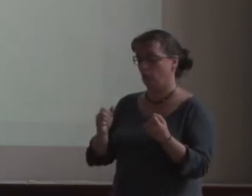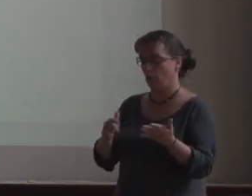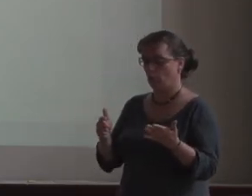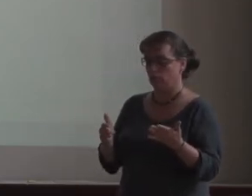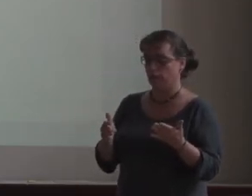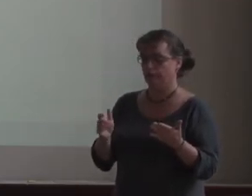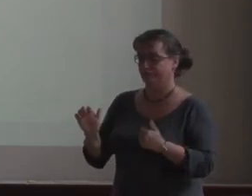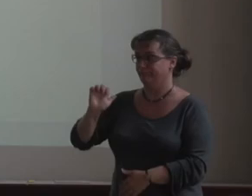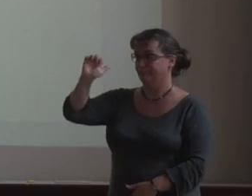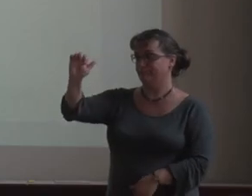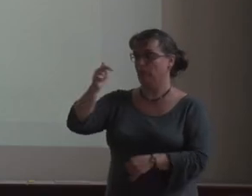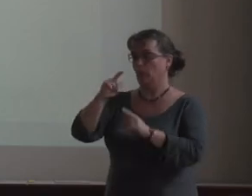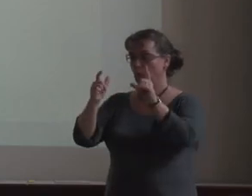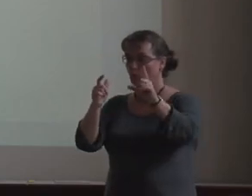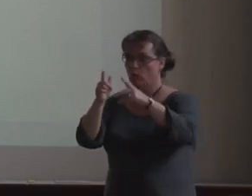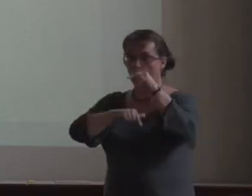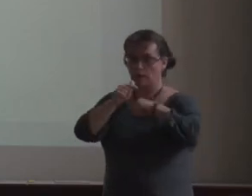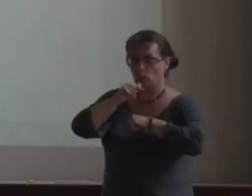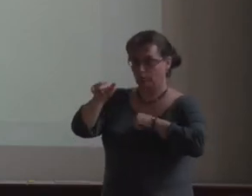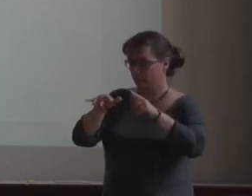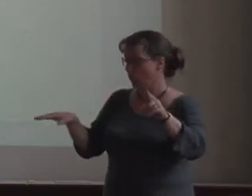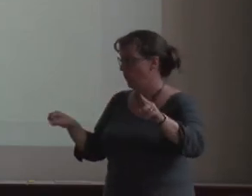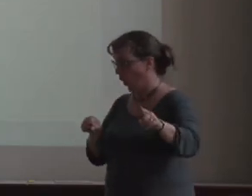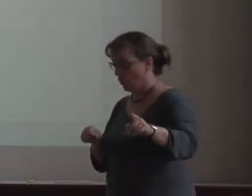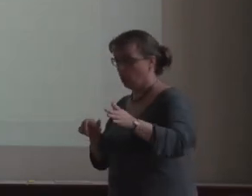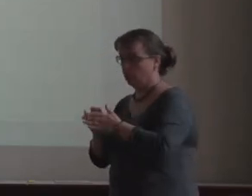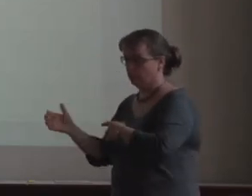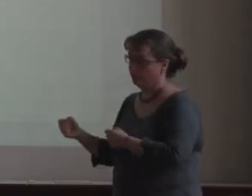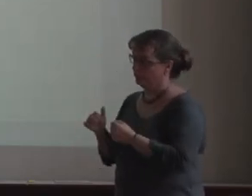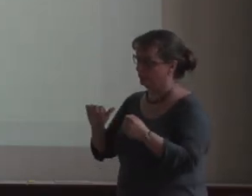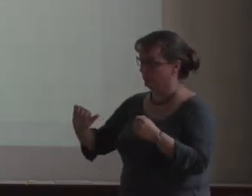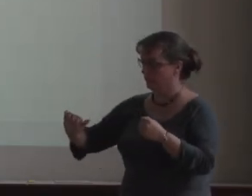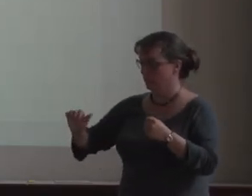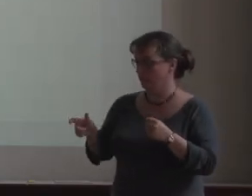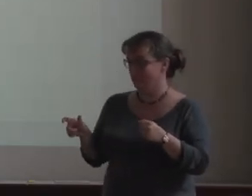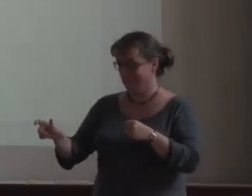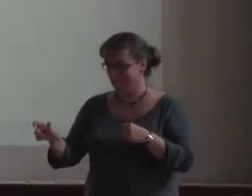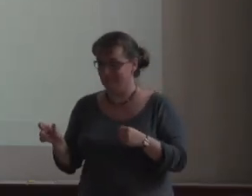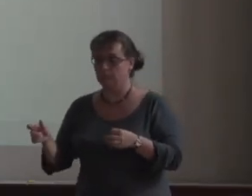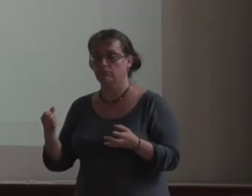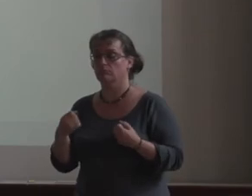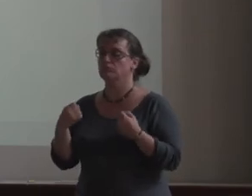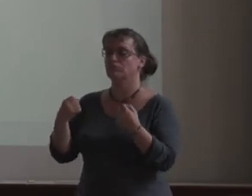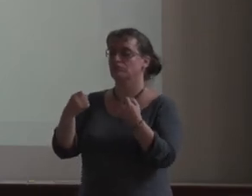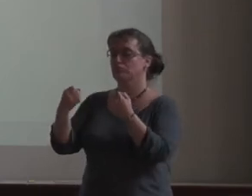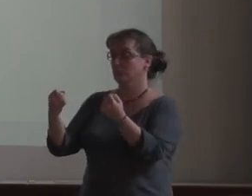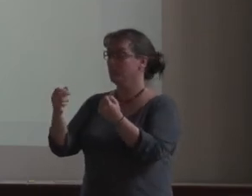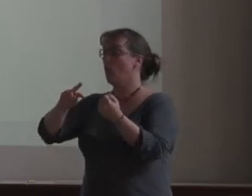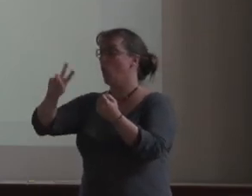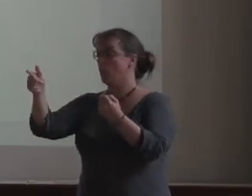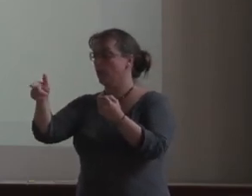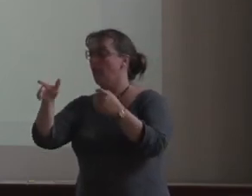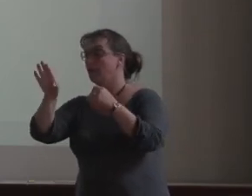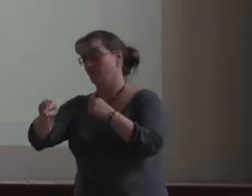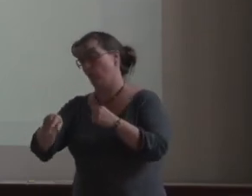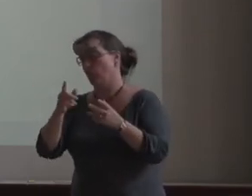borne, prendre la voiture. On va à sa destination, on se gare dans une station où évidemment il y a